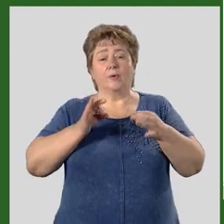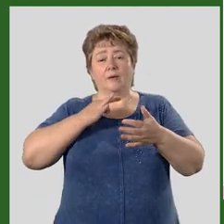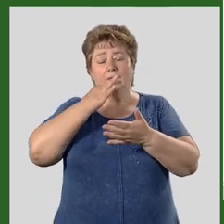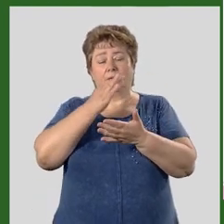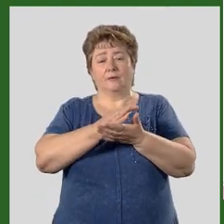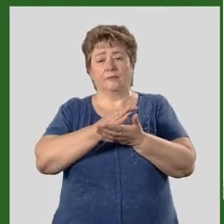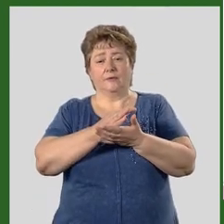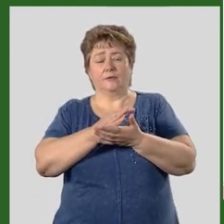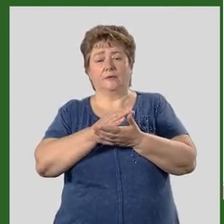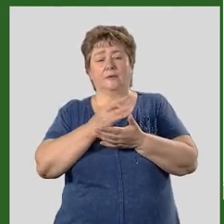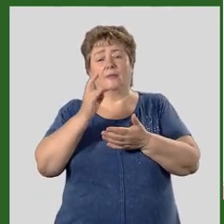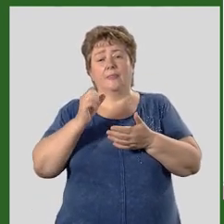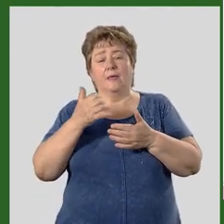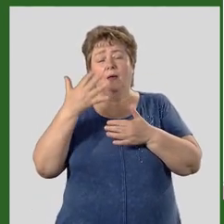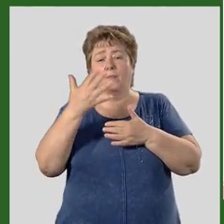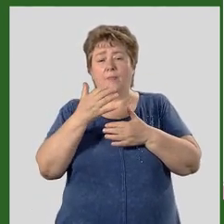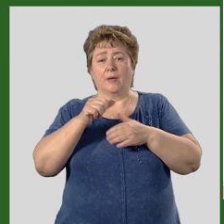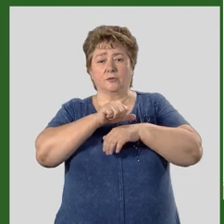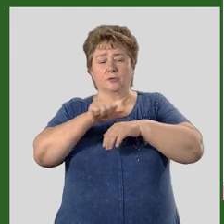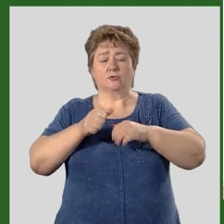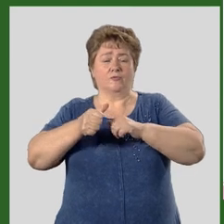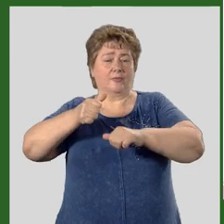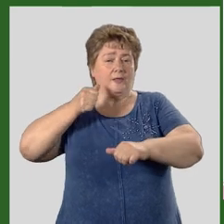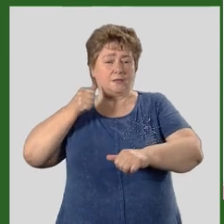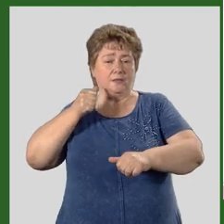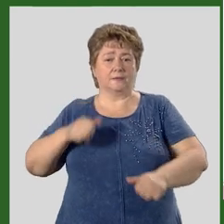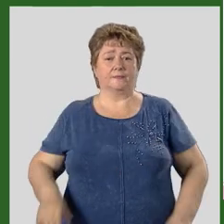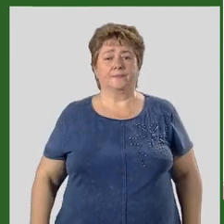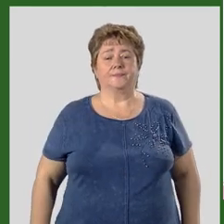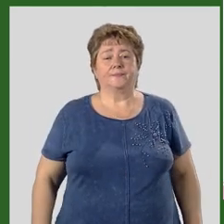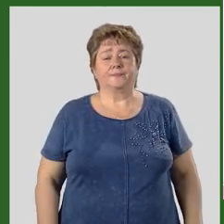Правильный ответ на 5 часов назад.